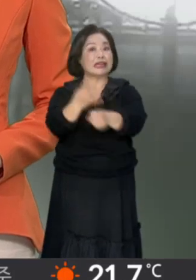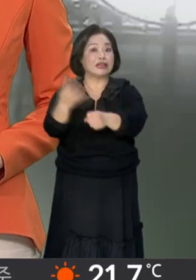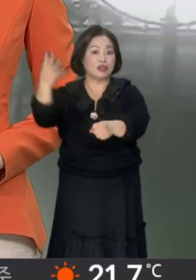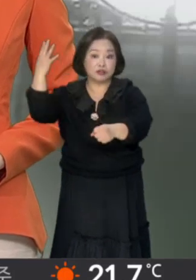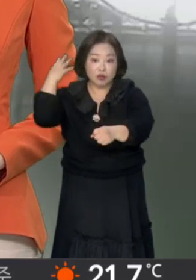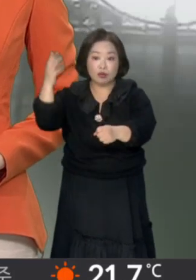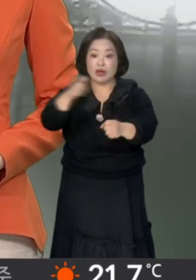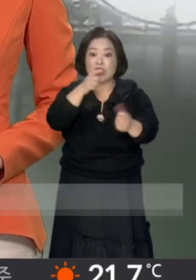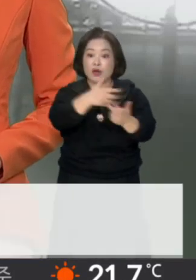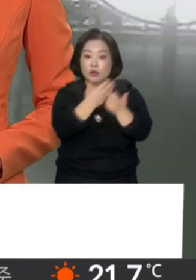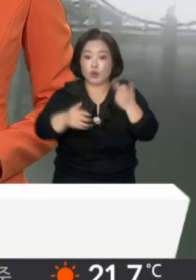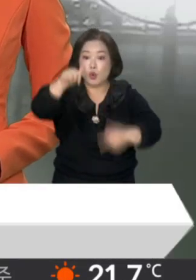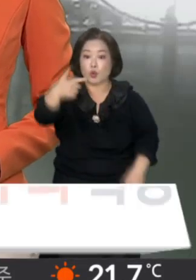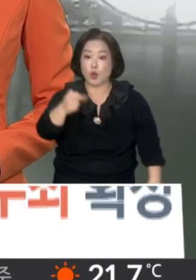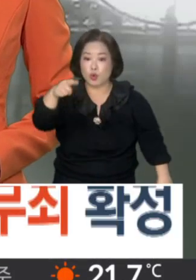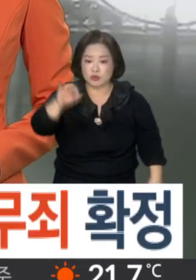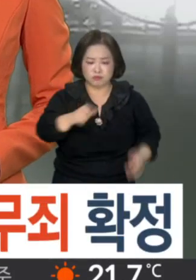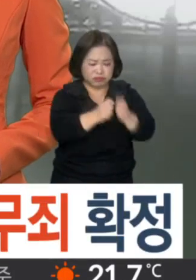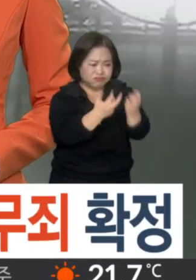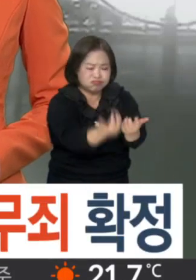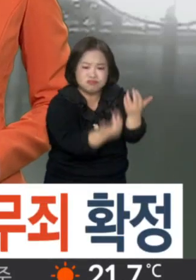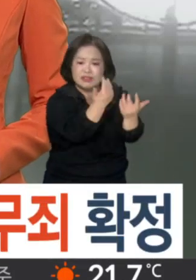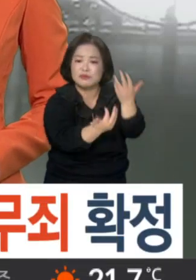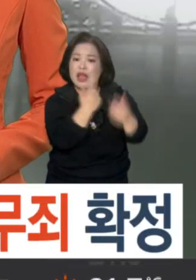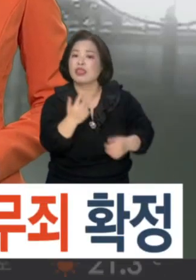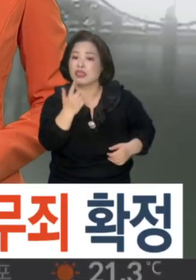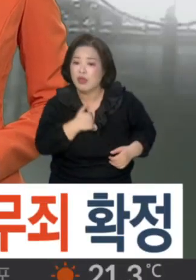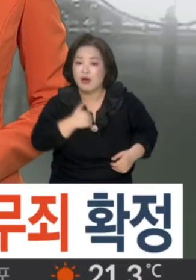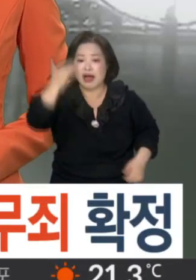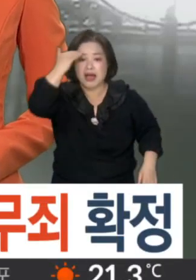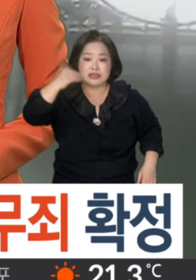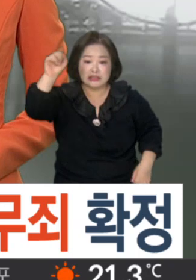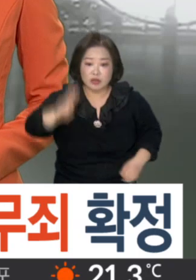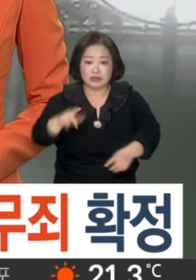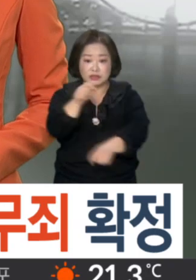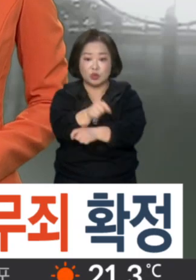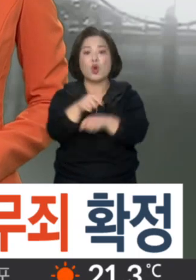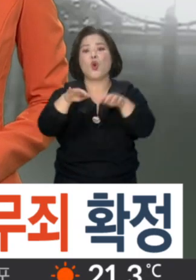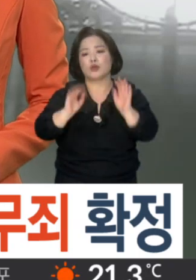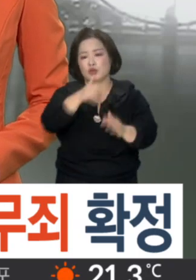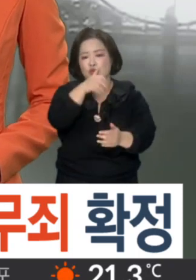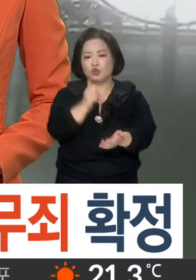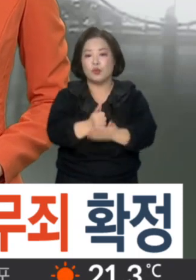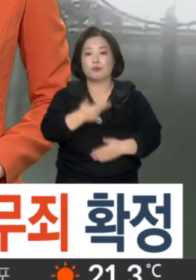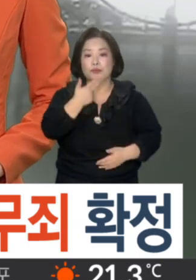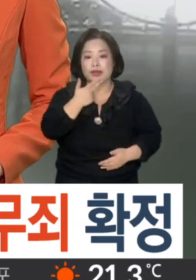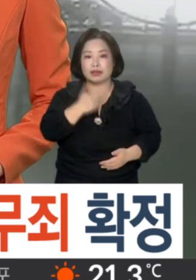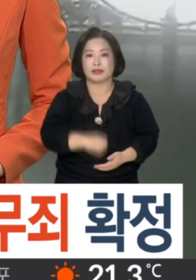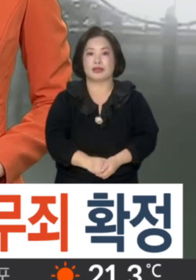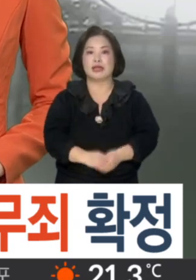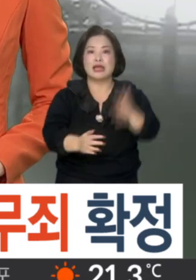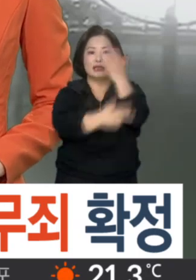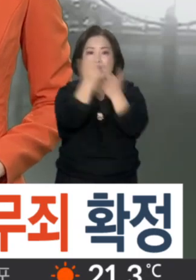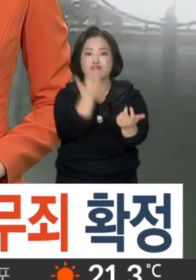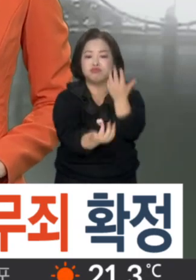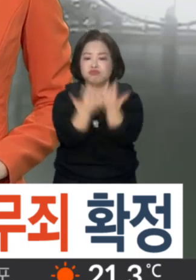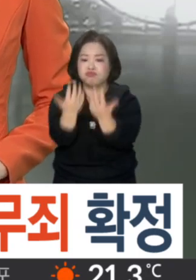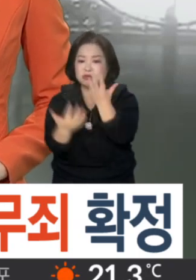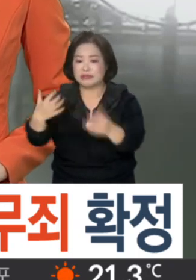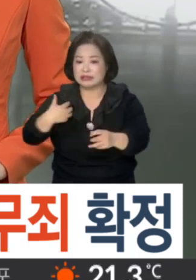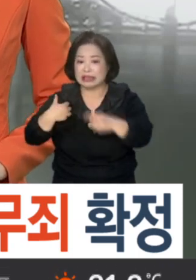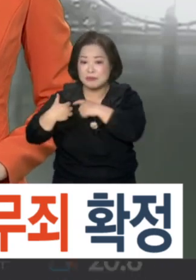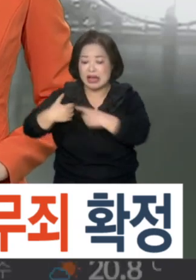4년 전 강원도 고성에서 발생한 화재로 재판에 넘겨진 한전 직원들이 오늘 무죄를 확정받았습니다. 산불 발생의